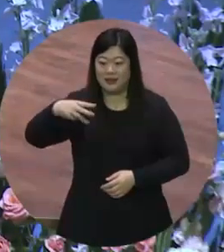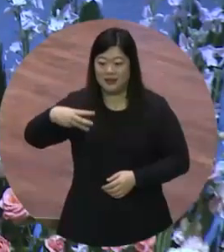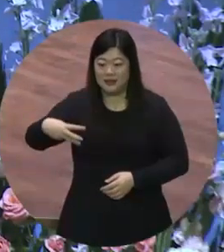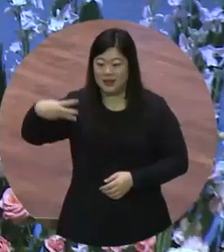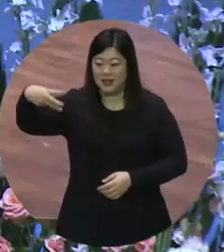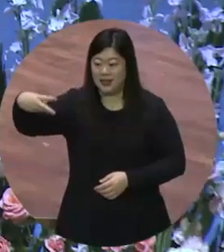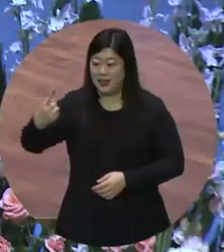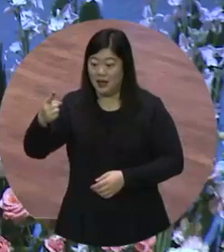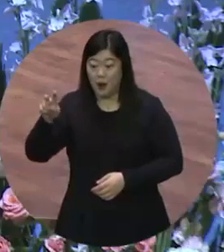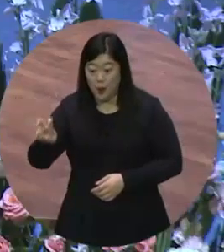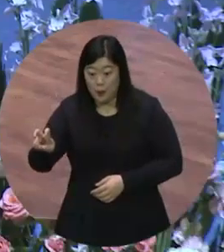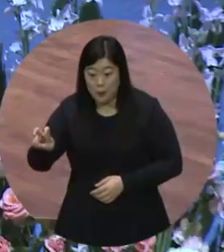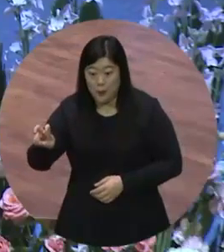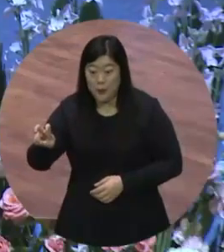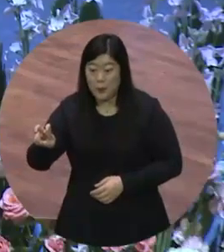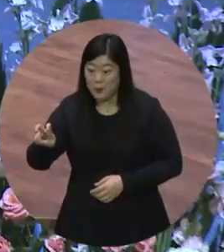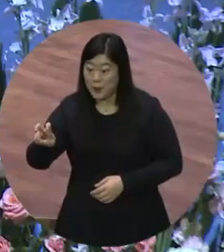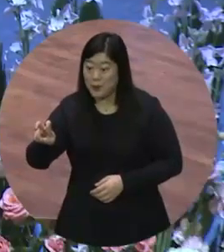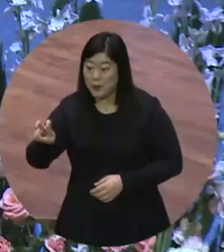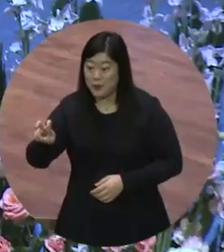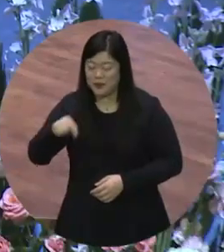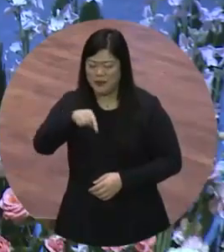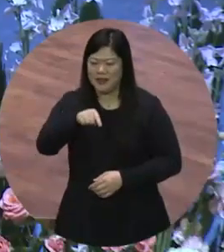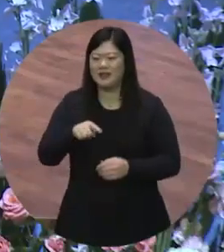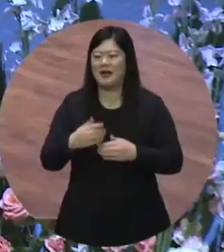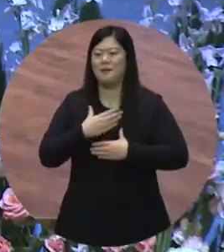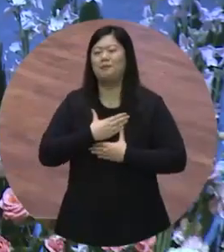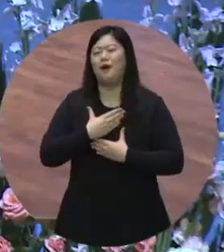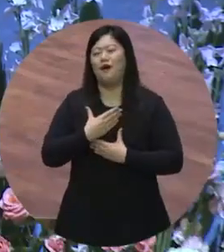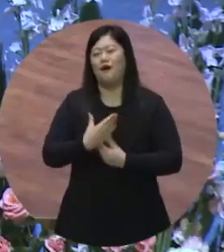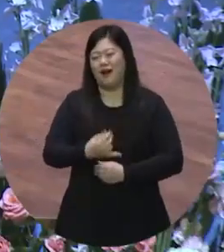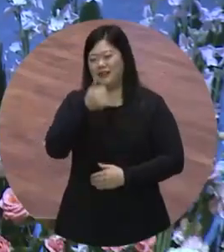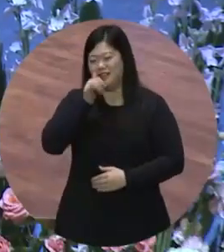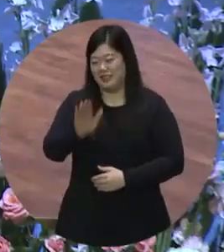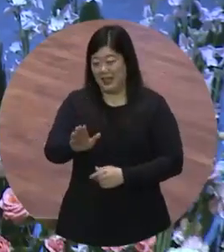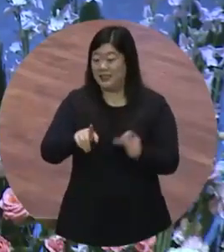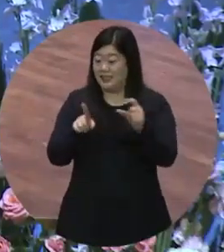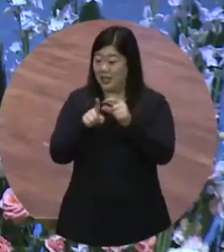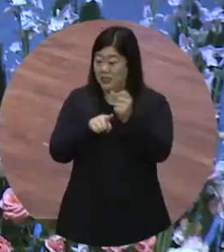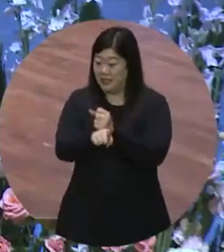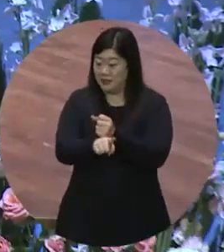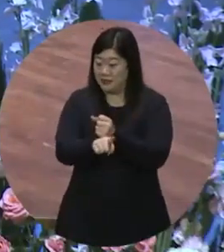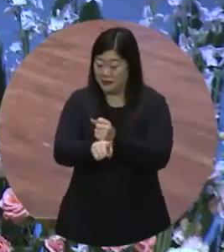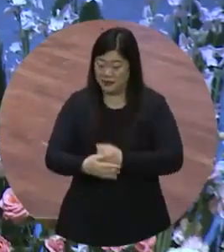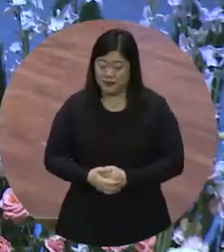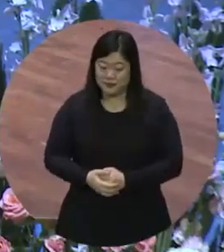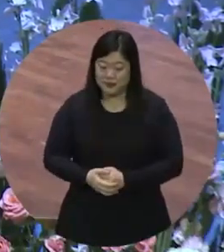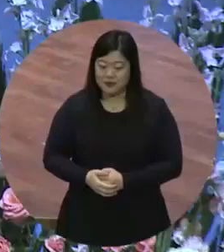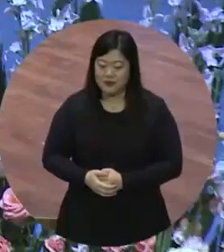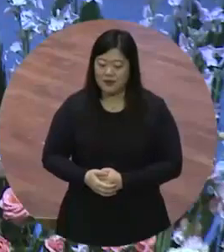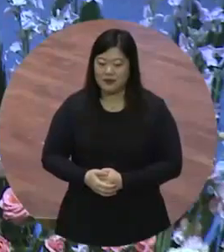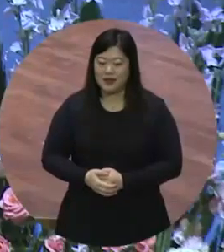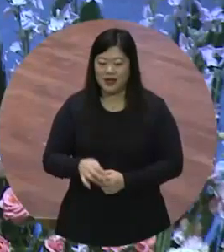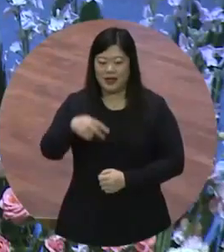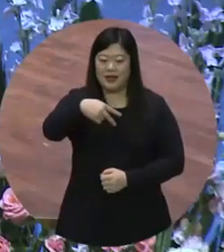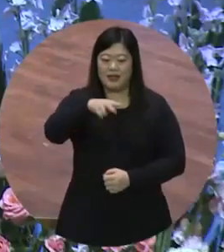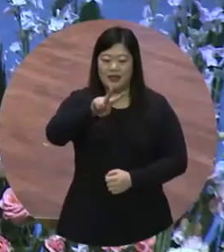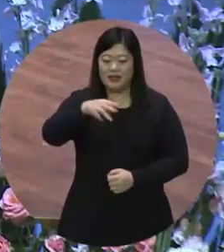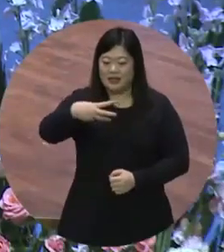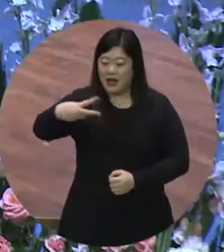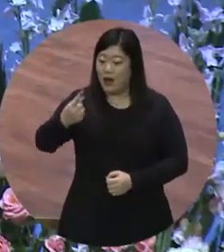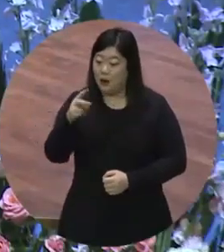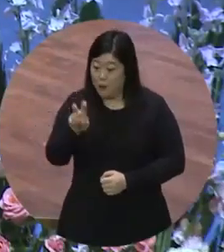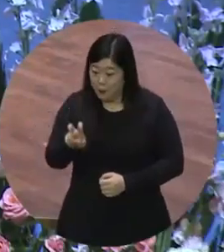평강이 있을지어다. 예수님께서는 이 평강, 이 평안의 이 말씀을 하신 후에 실제로 부활했다는